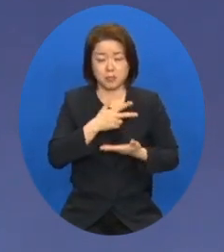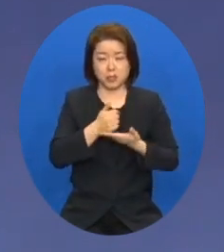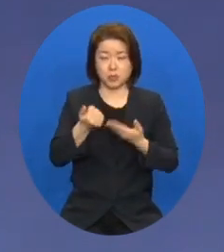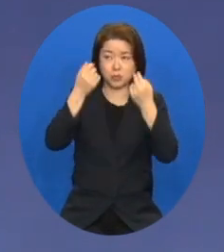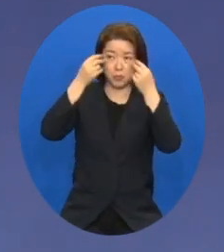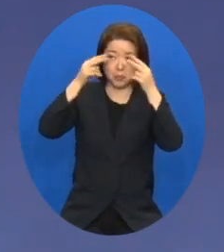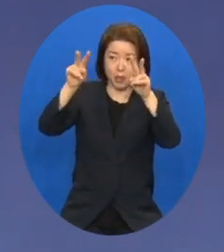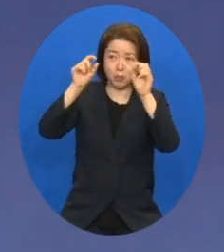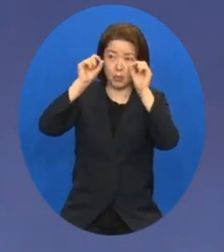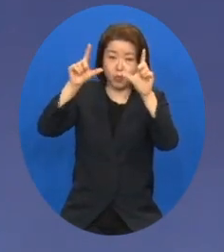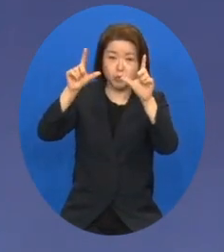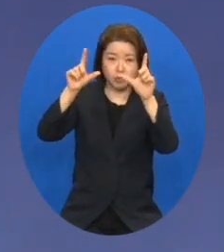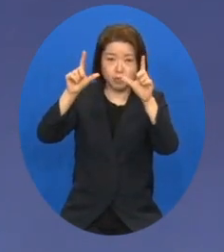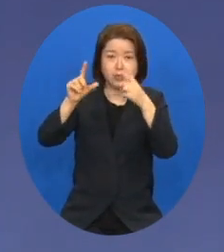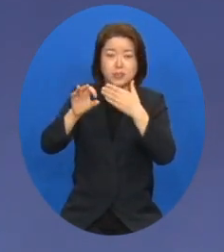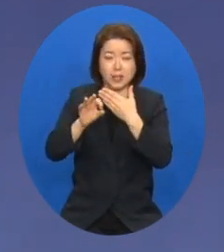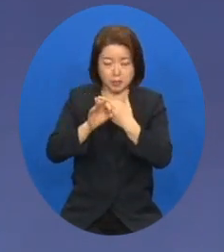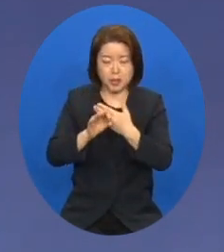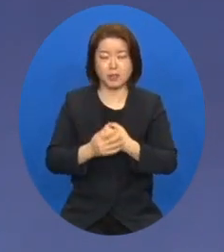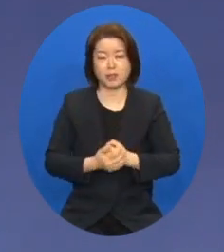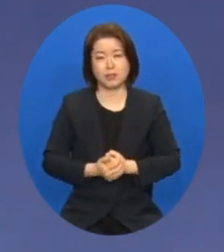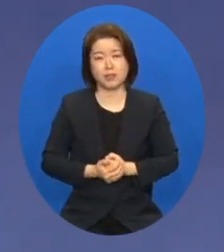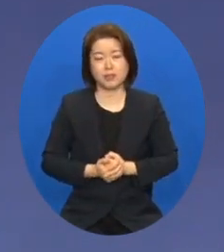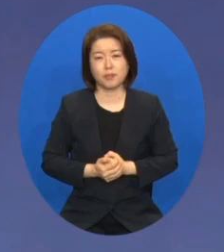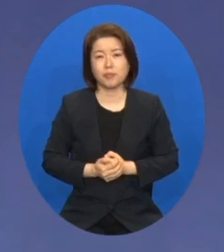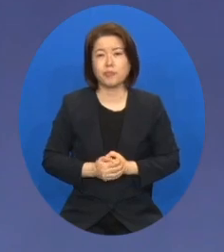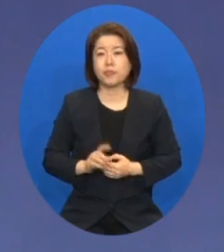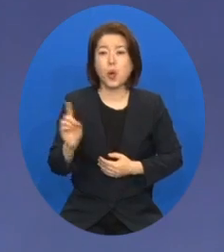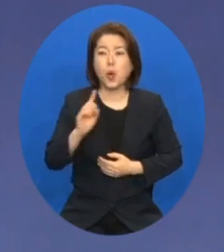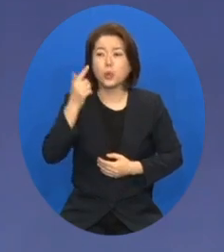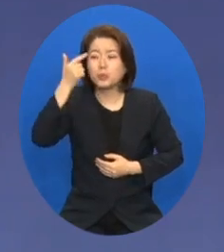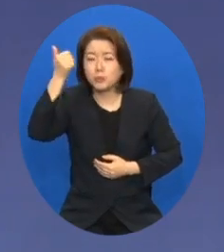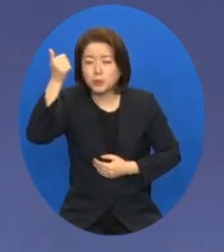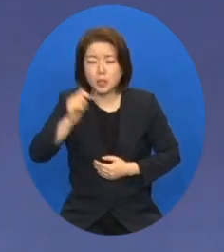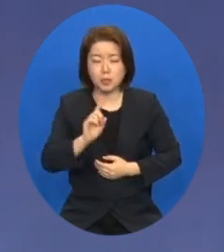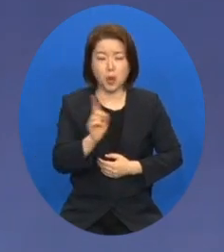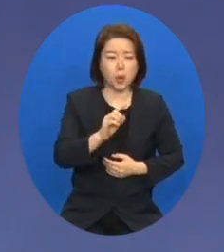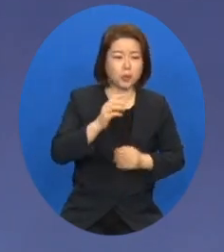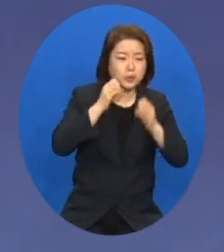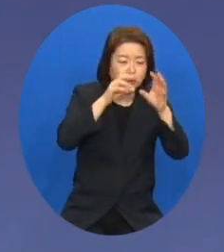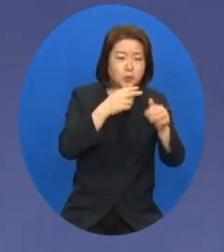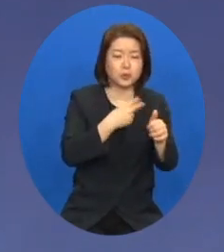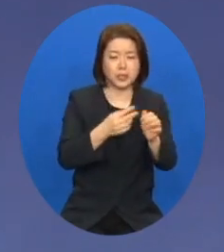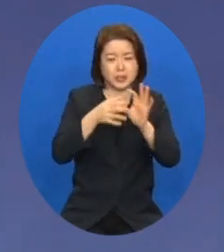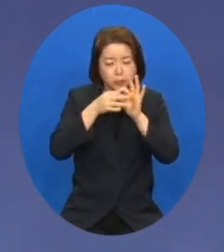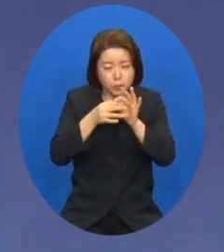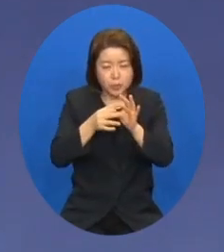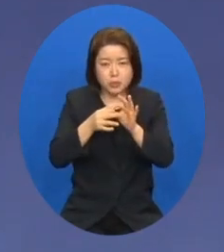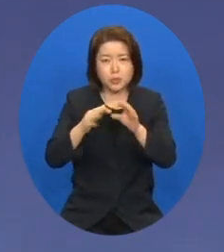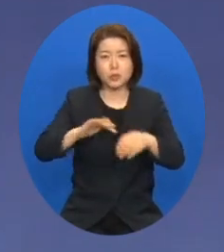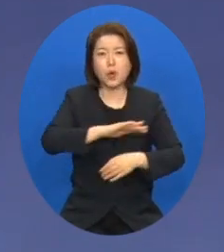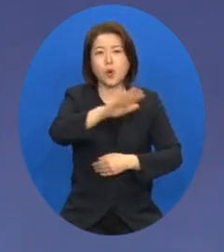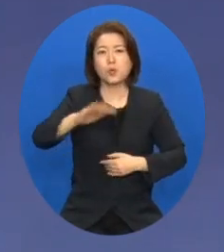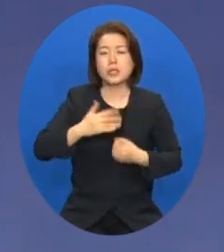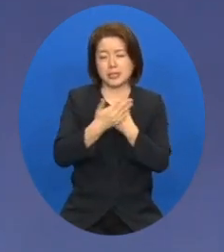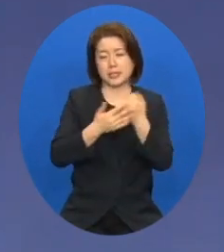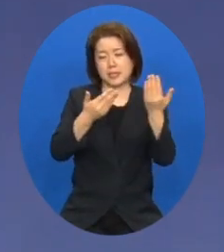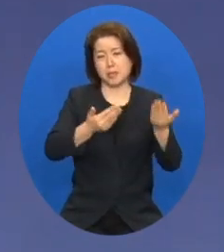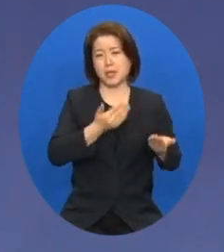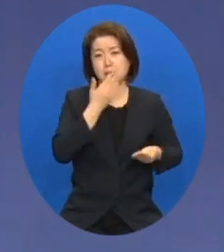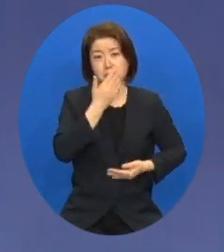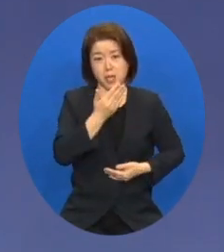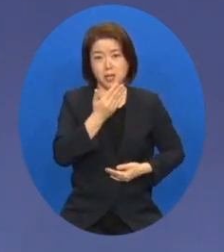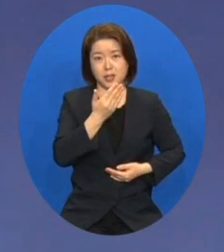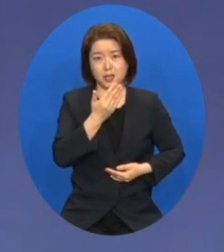눈이 열려 따면 그렇다면 어느 목사 않아 어느 전도사님을 통해서도 우리는 은혜를 받을 수